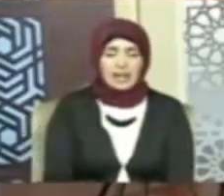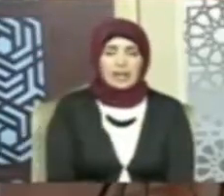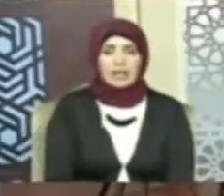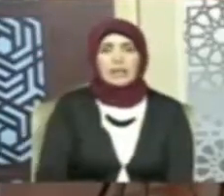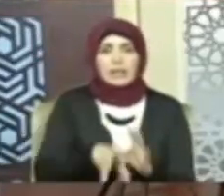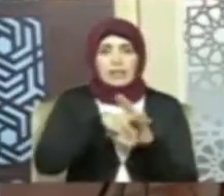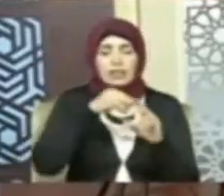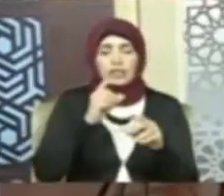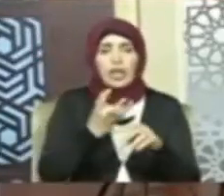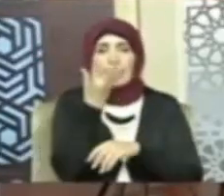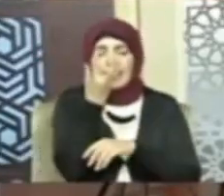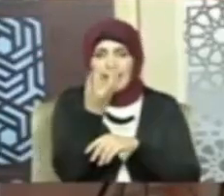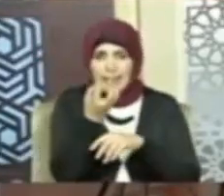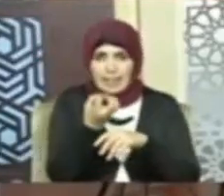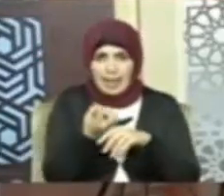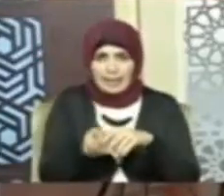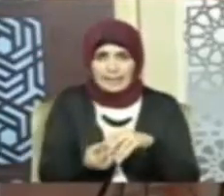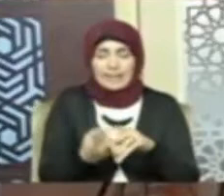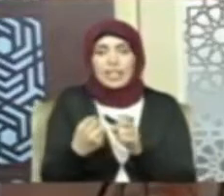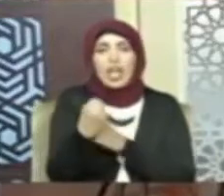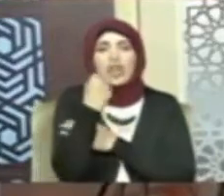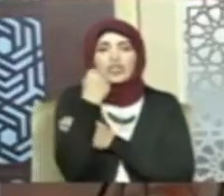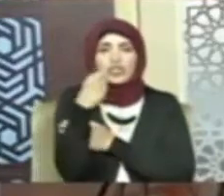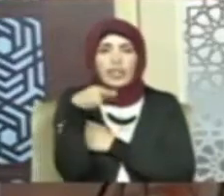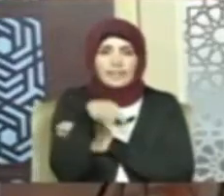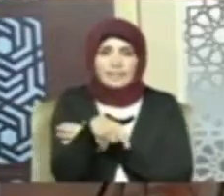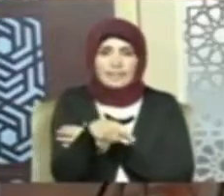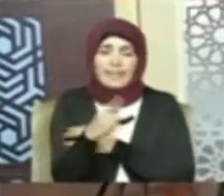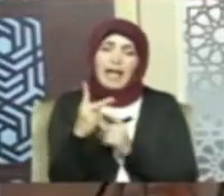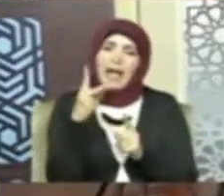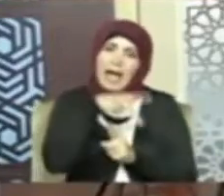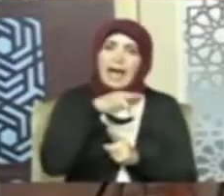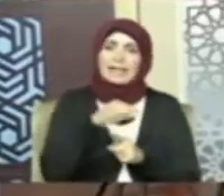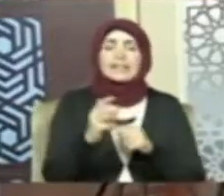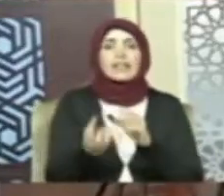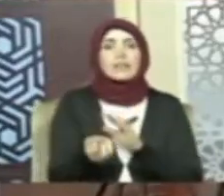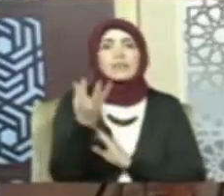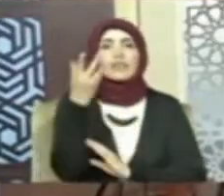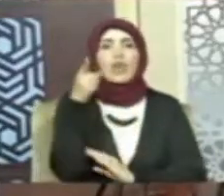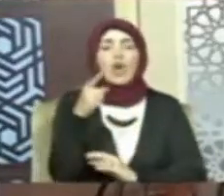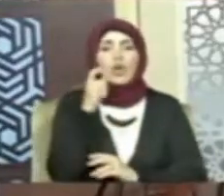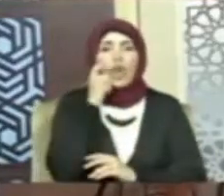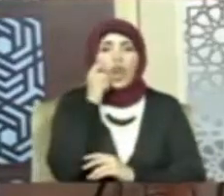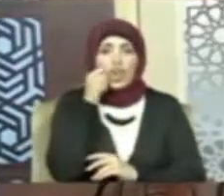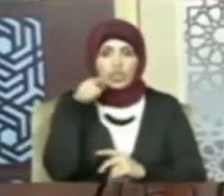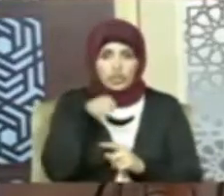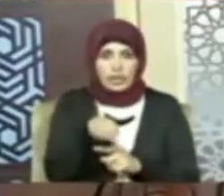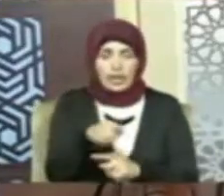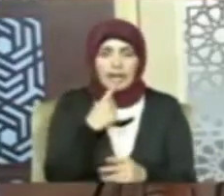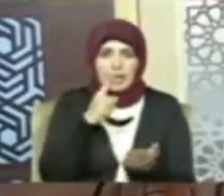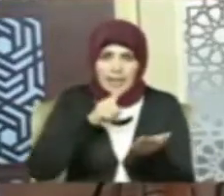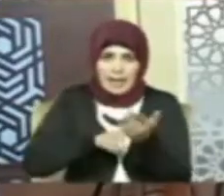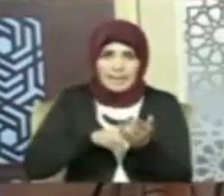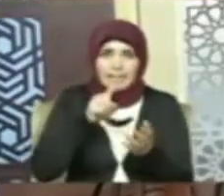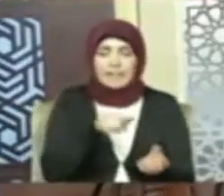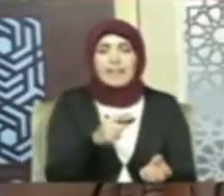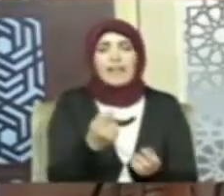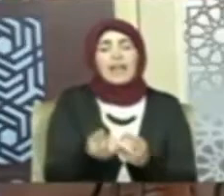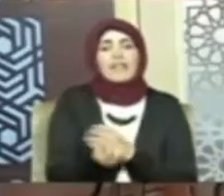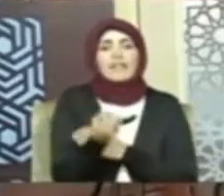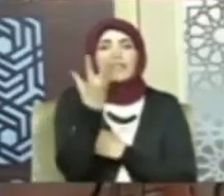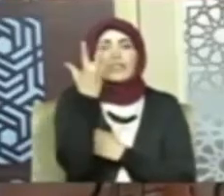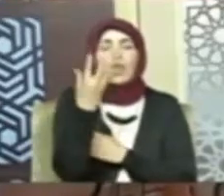هي أشد وطئا وأقوم قيلا، إعداد الرجال، إن لك في النهار